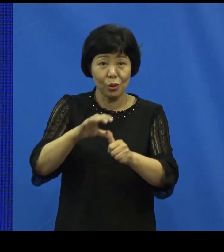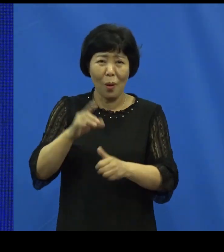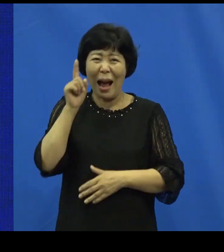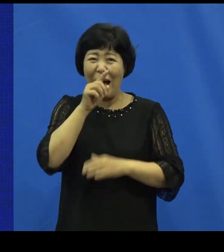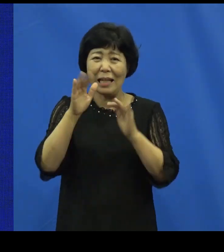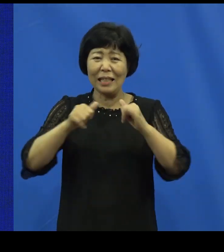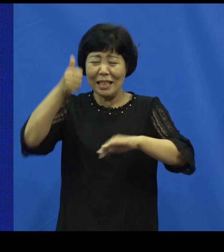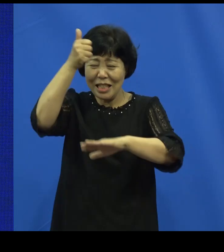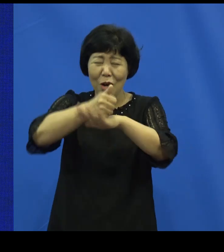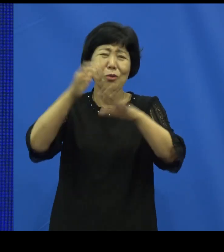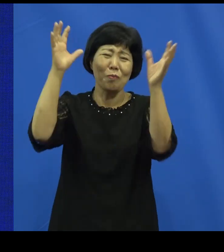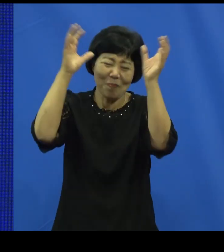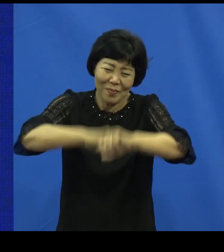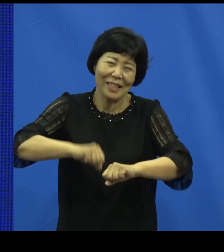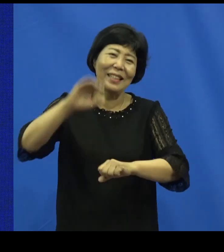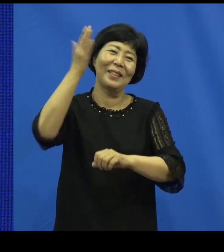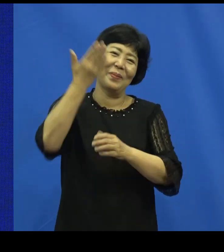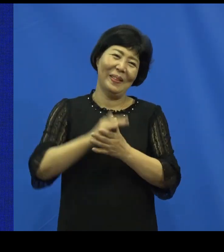하신다는 거예요.